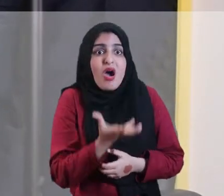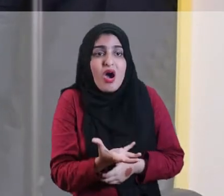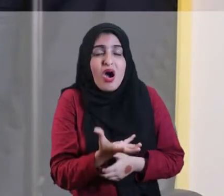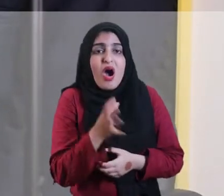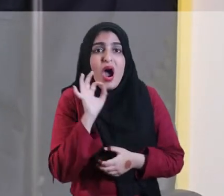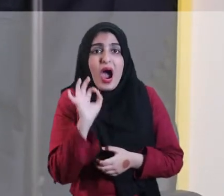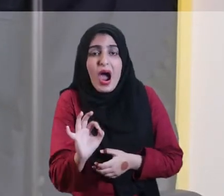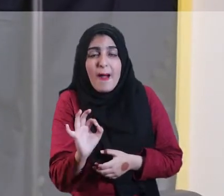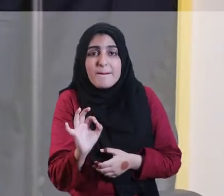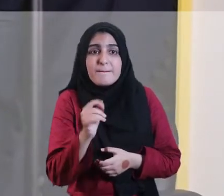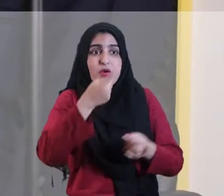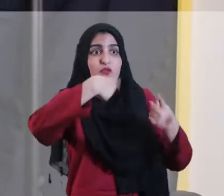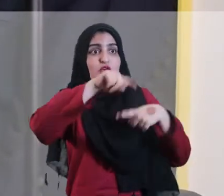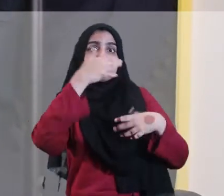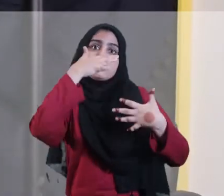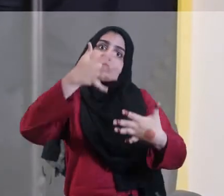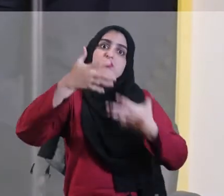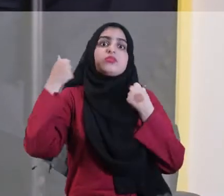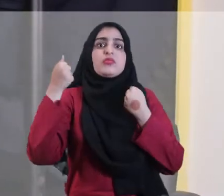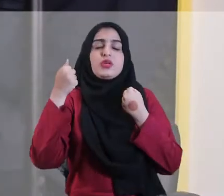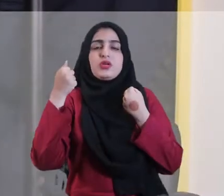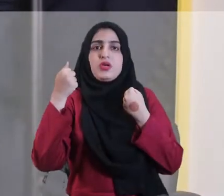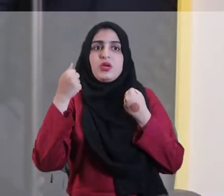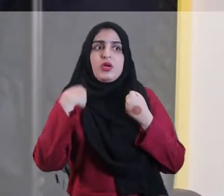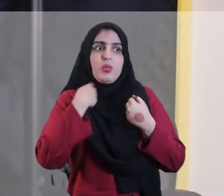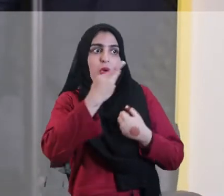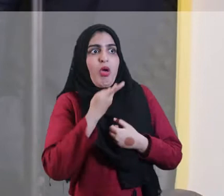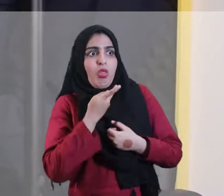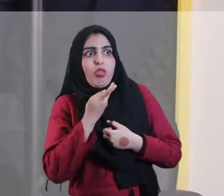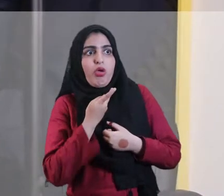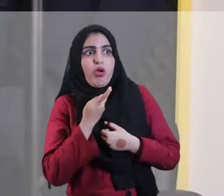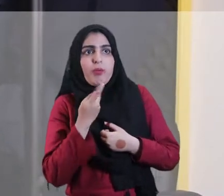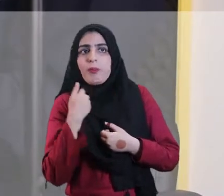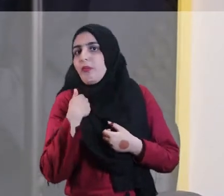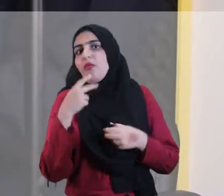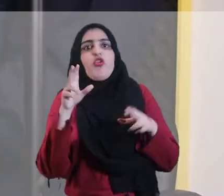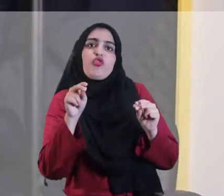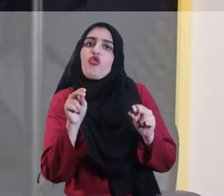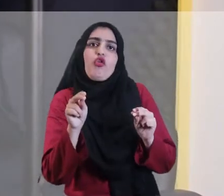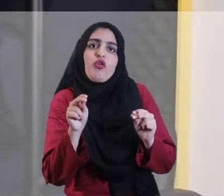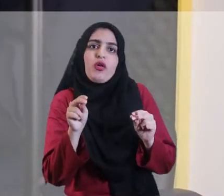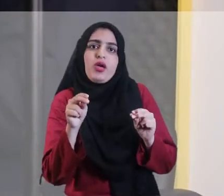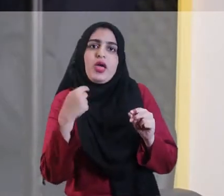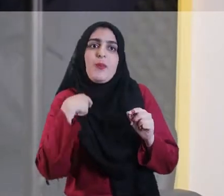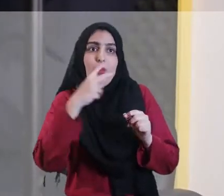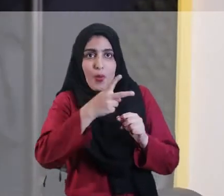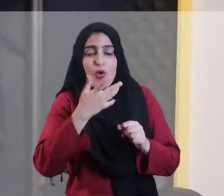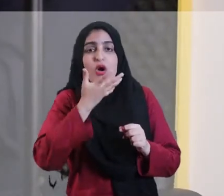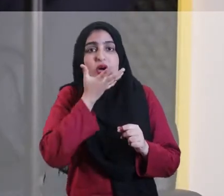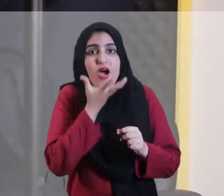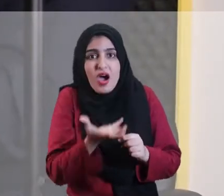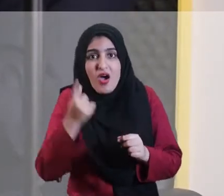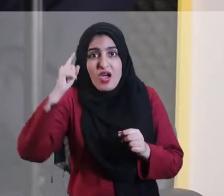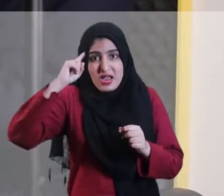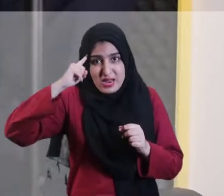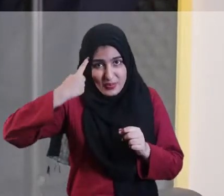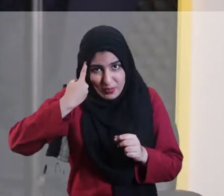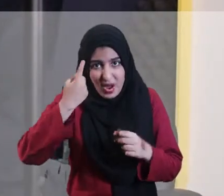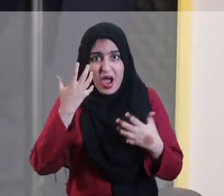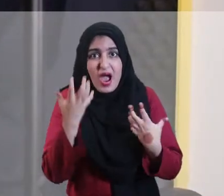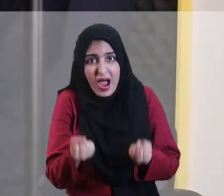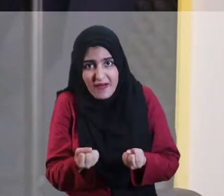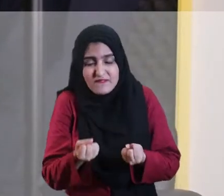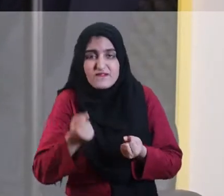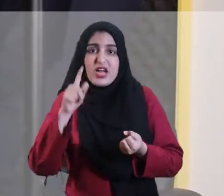हर दहशतगर्द वाइट ओके डोंट मैसेज के नहीं ऐसा नहीं है मौलवी अकलमंद मींस फ्री में हो